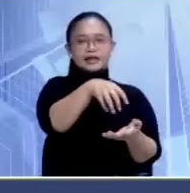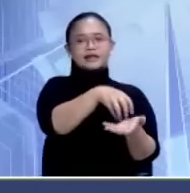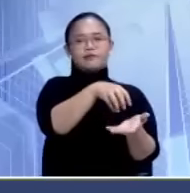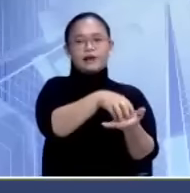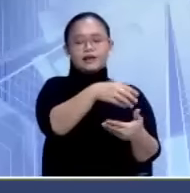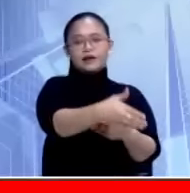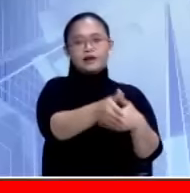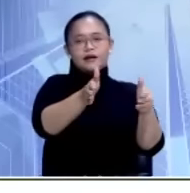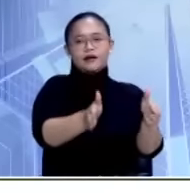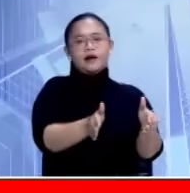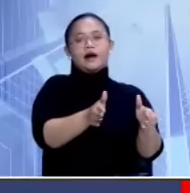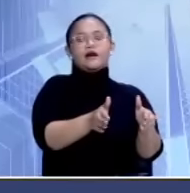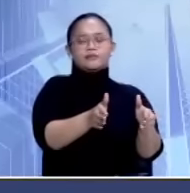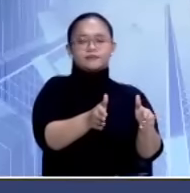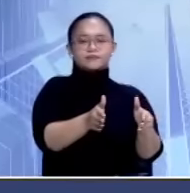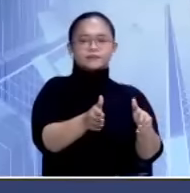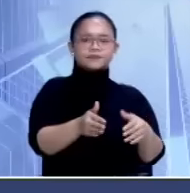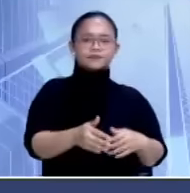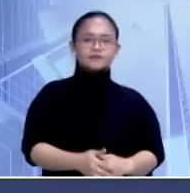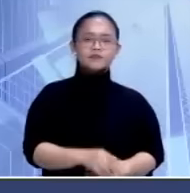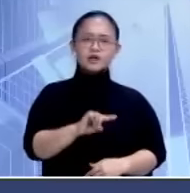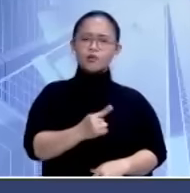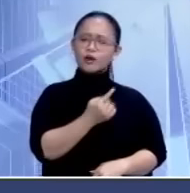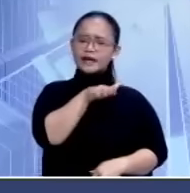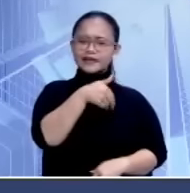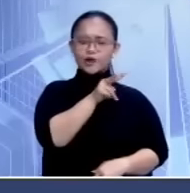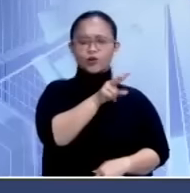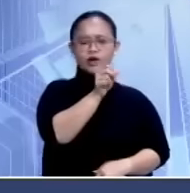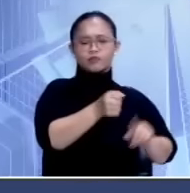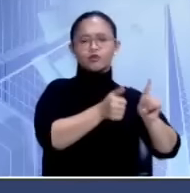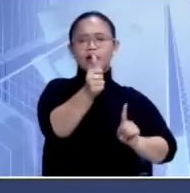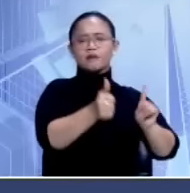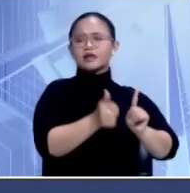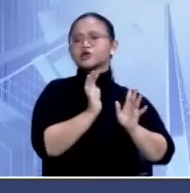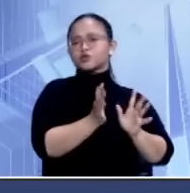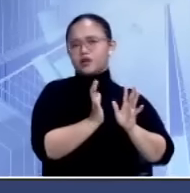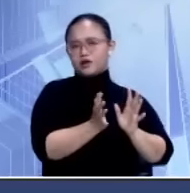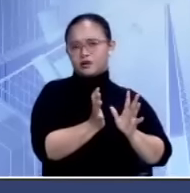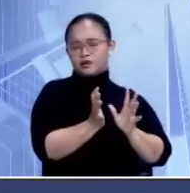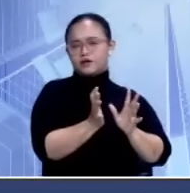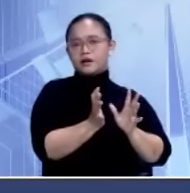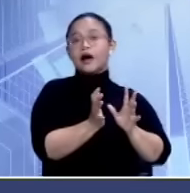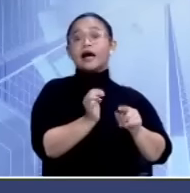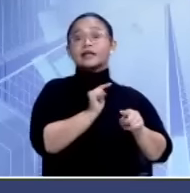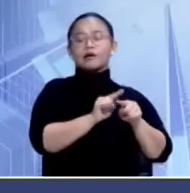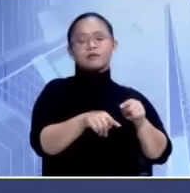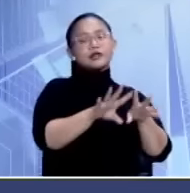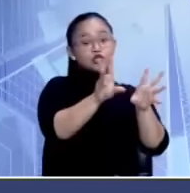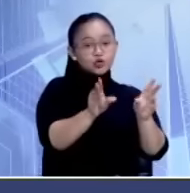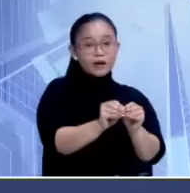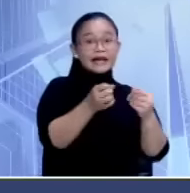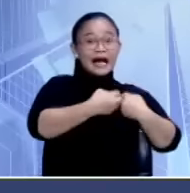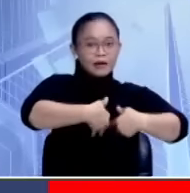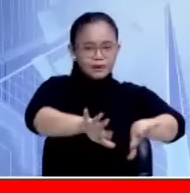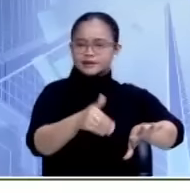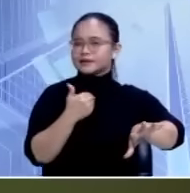penangkaran milik salah satu warga sejak tahun 2016 lalu. Belum diketahui pasti jumlah buaya yang